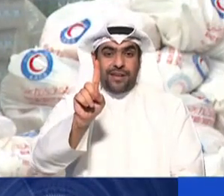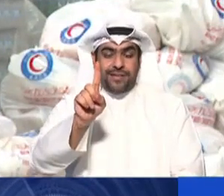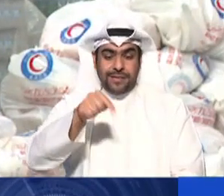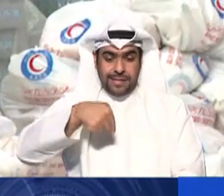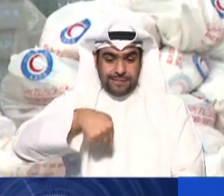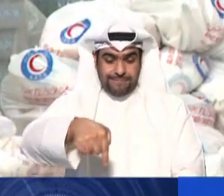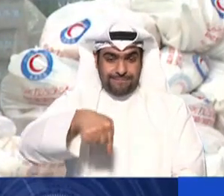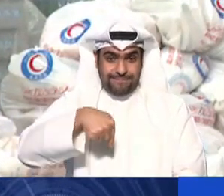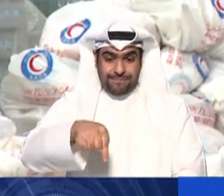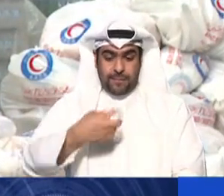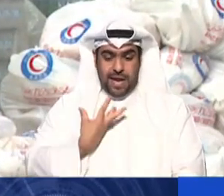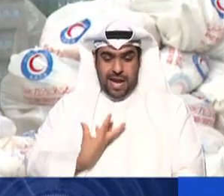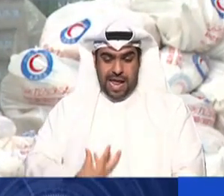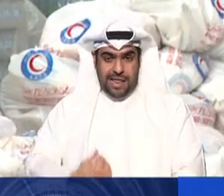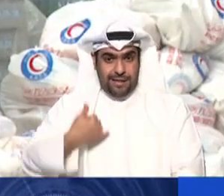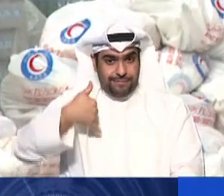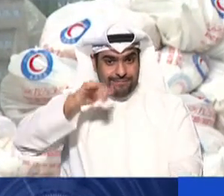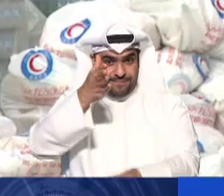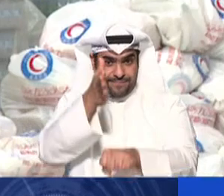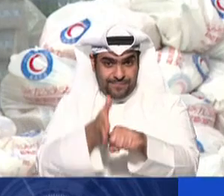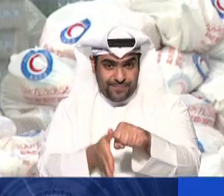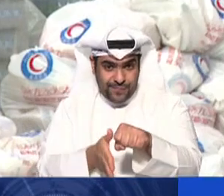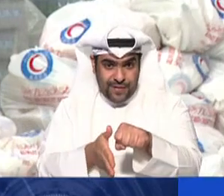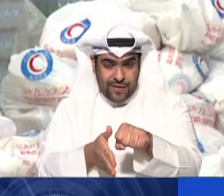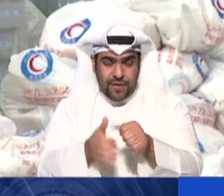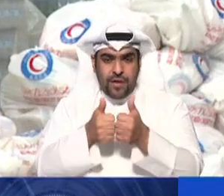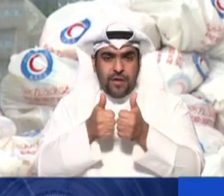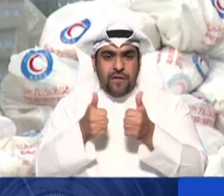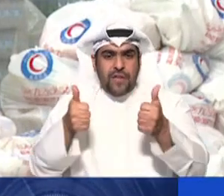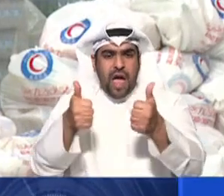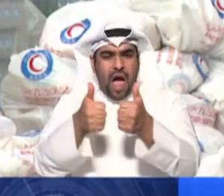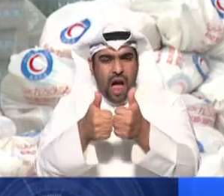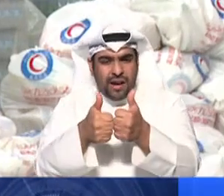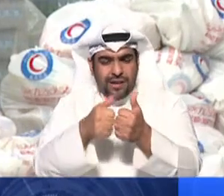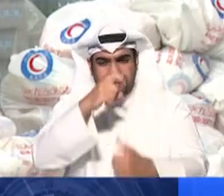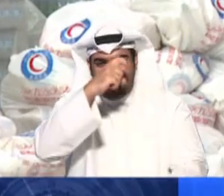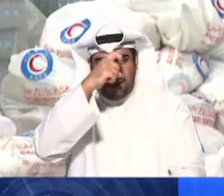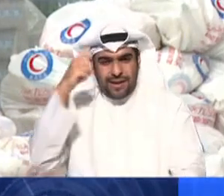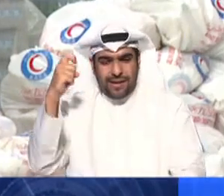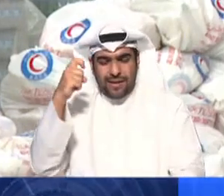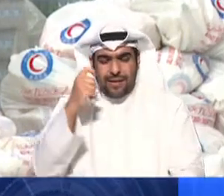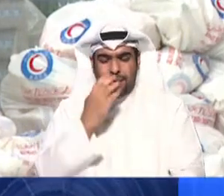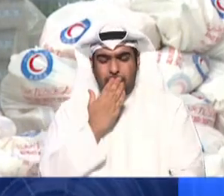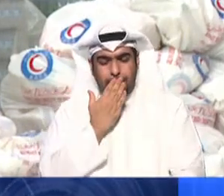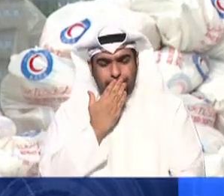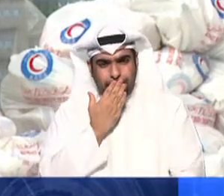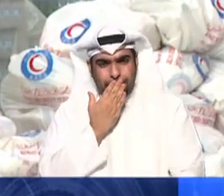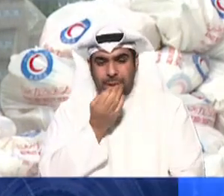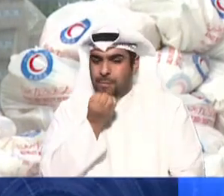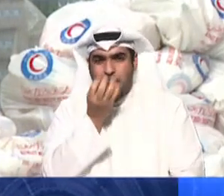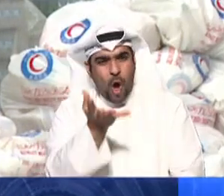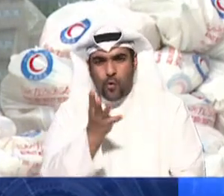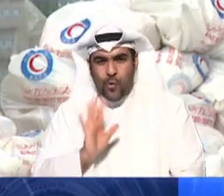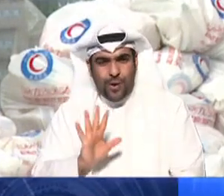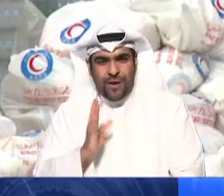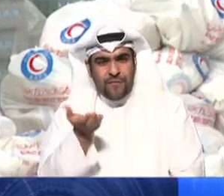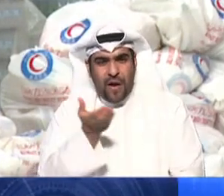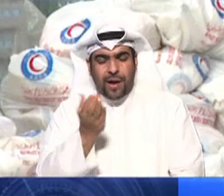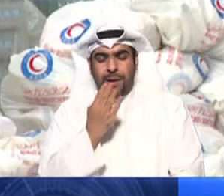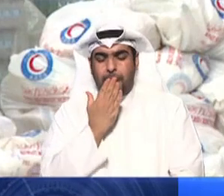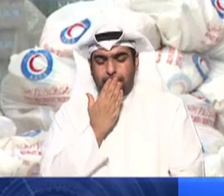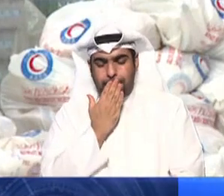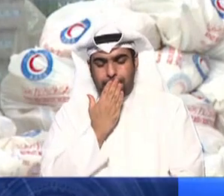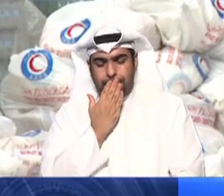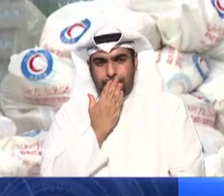عيد الأضحى المبارك عندنا أسر متعففة ما يقارب عن 5000 أسرة متعففة داخل دولة الكويت من